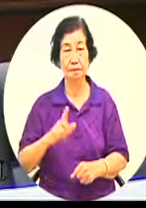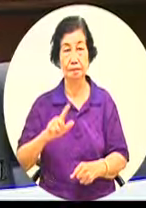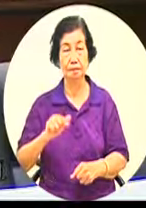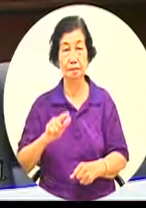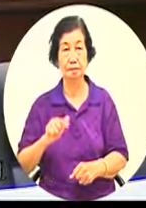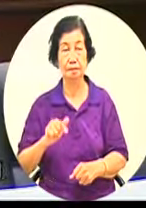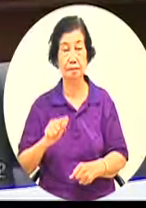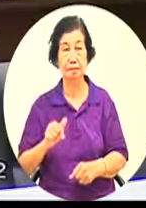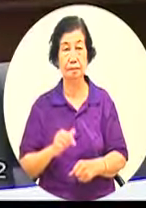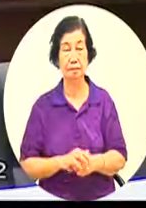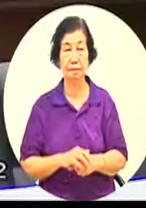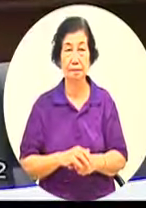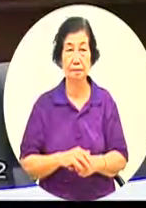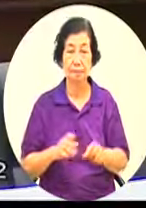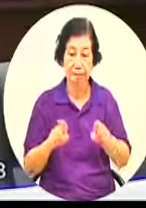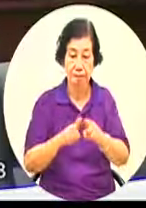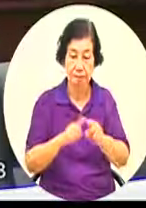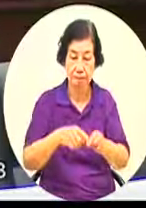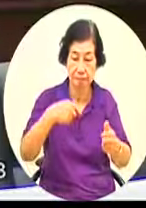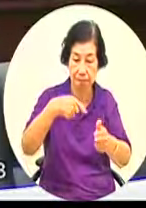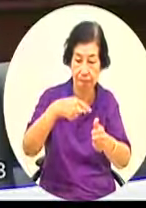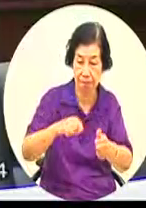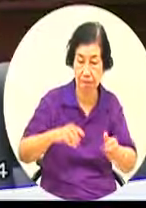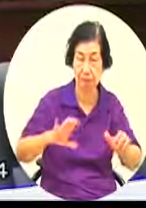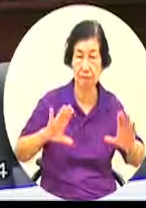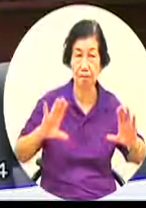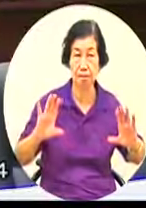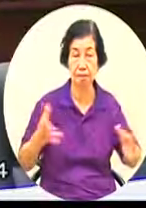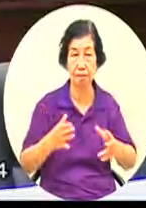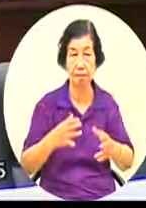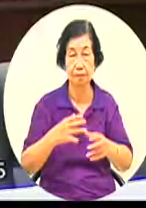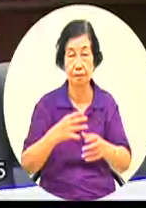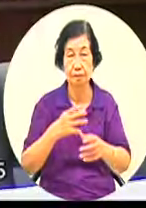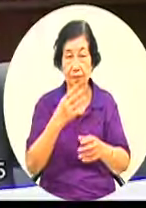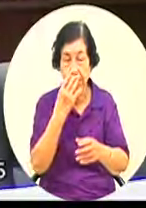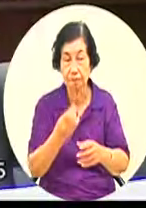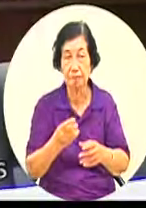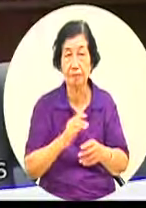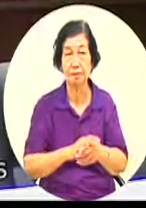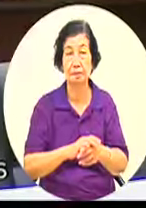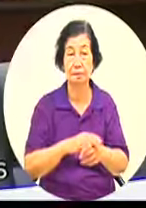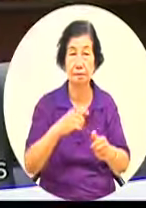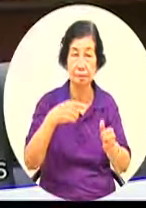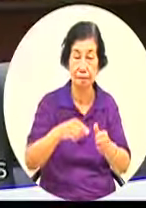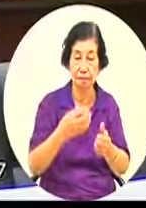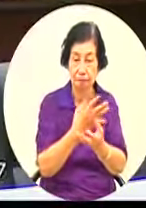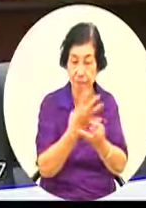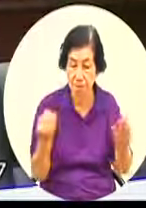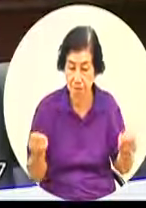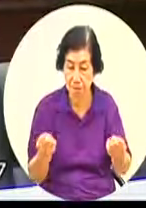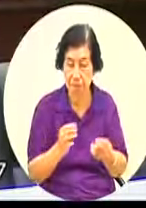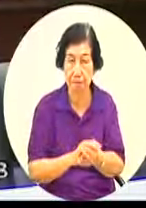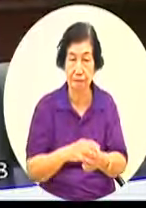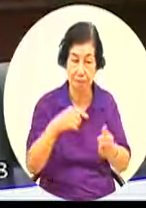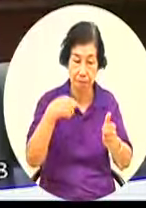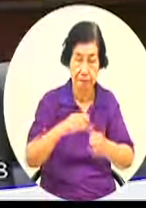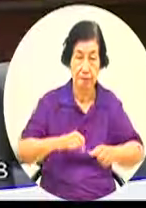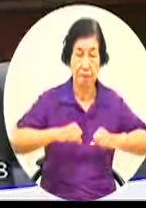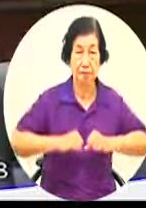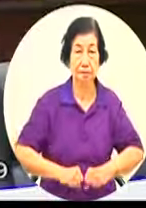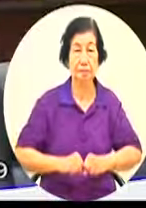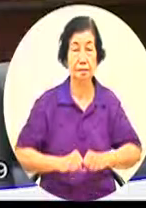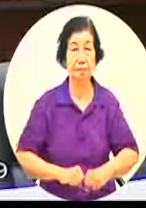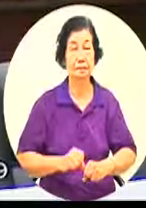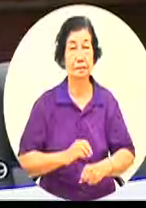通时来教国语，给你教数学，这些人又叫他去教健康教育，给他教健康，我觉得这样的吸